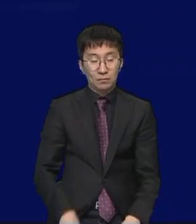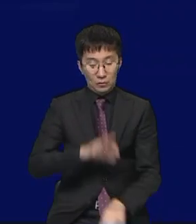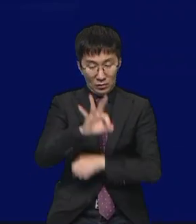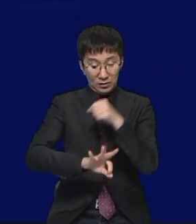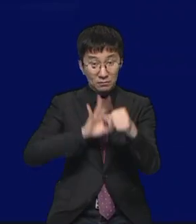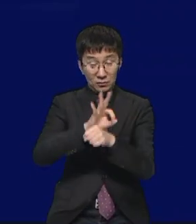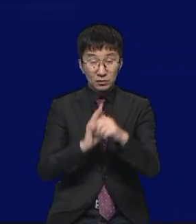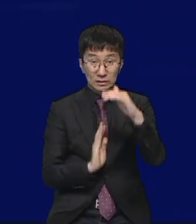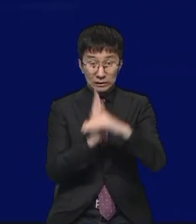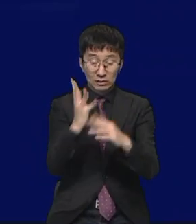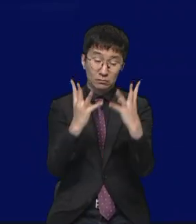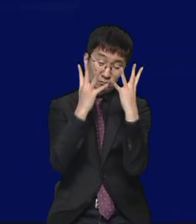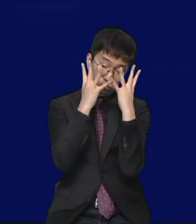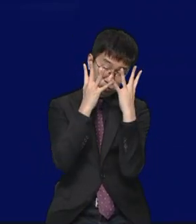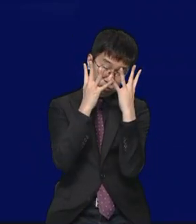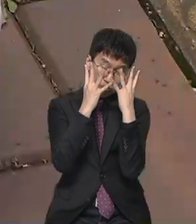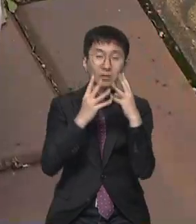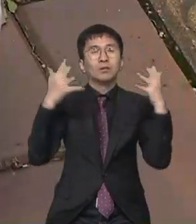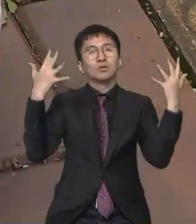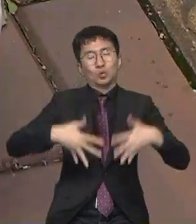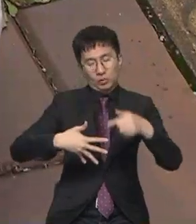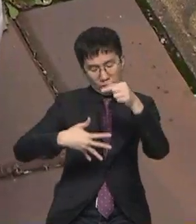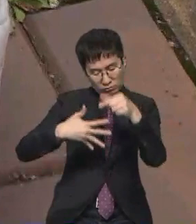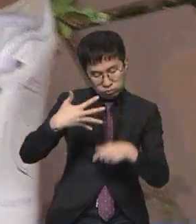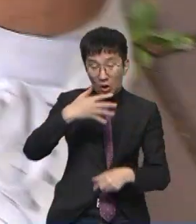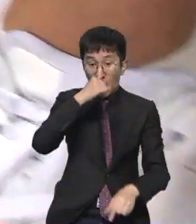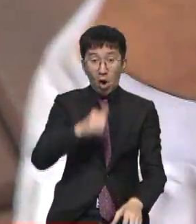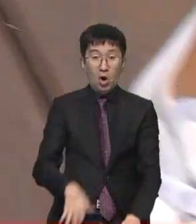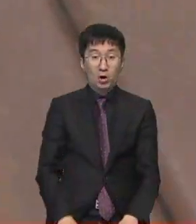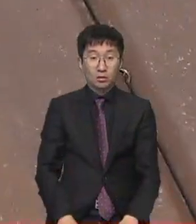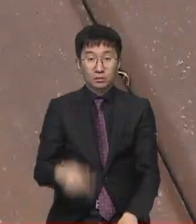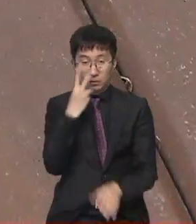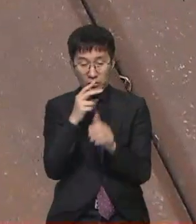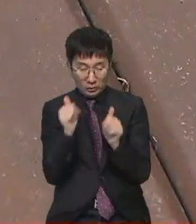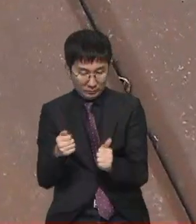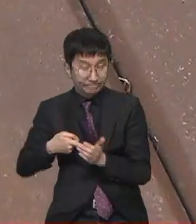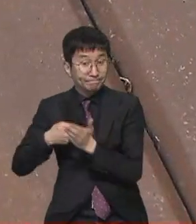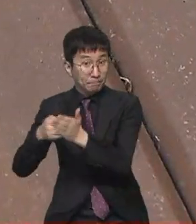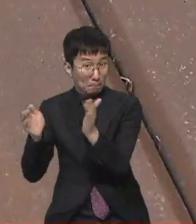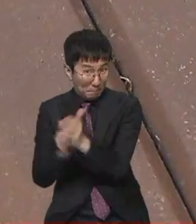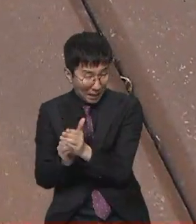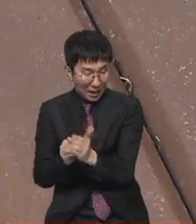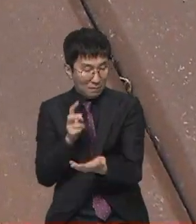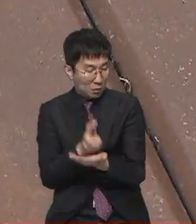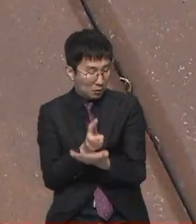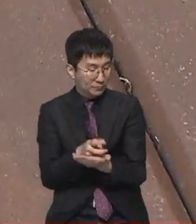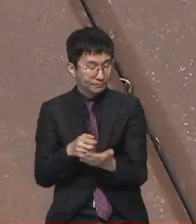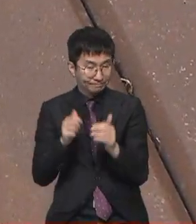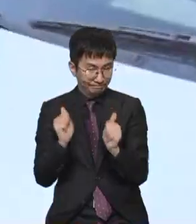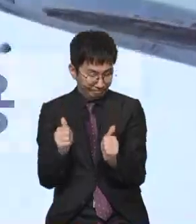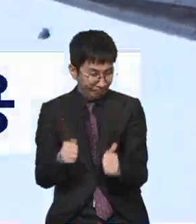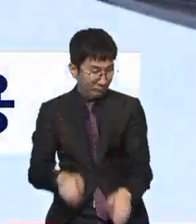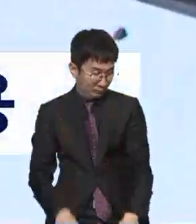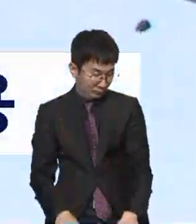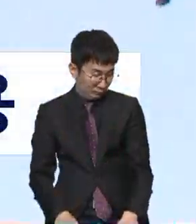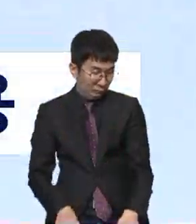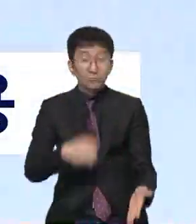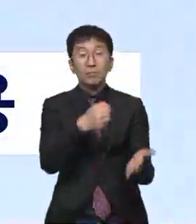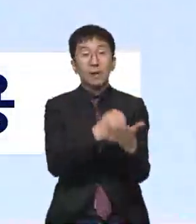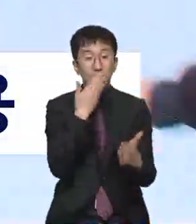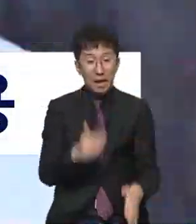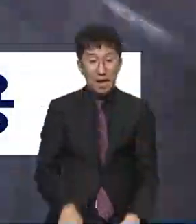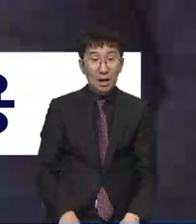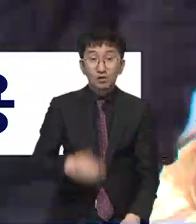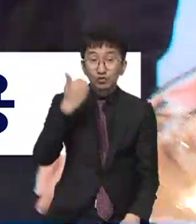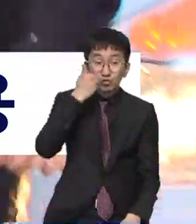선고받은 고위험 성폭력범입니다. 검사의 청구를 거쳐 법원이 대상자를 결정합니다. 조두순,